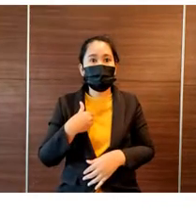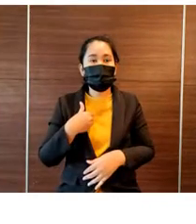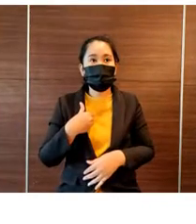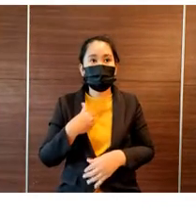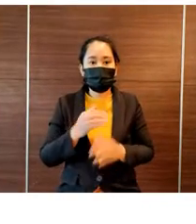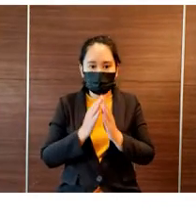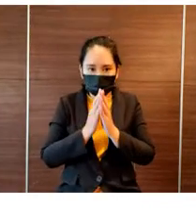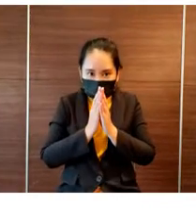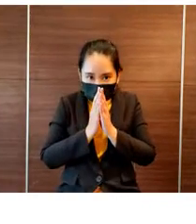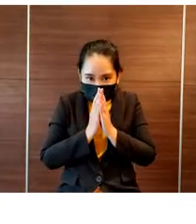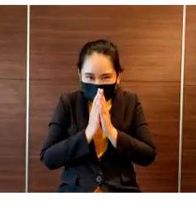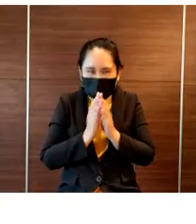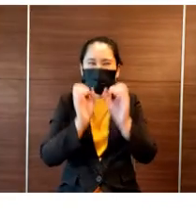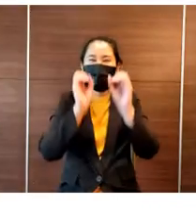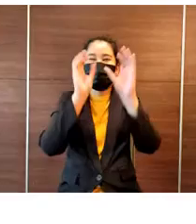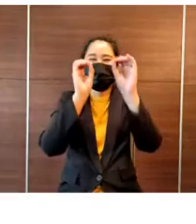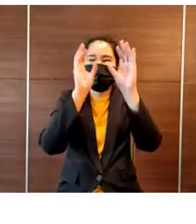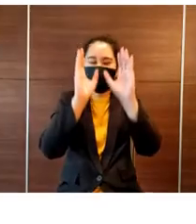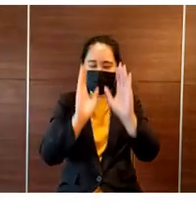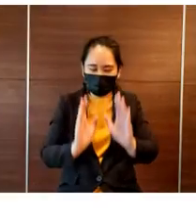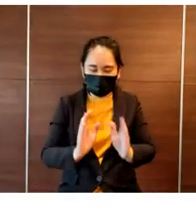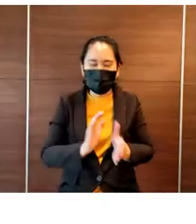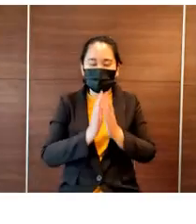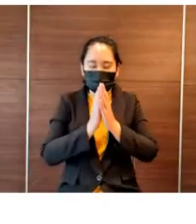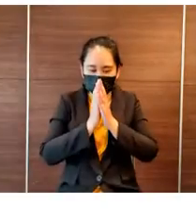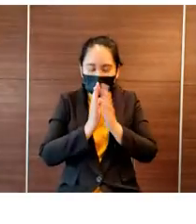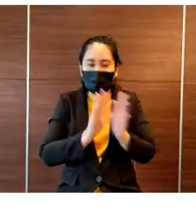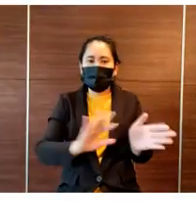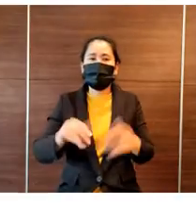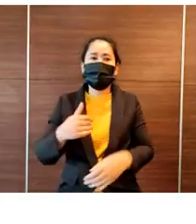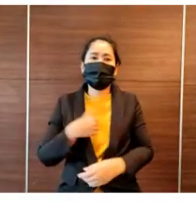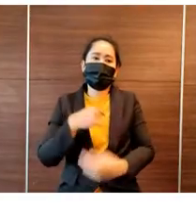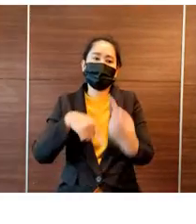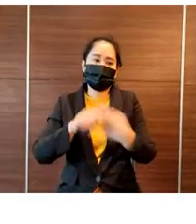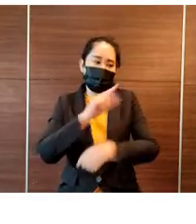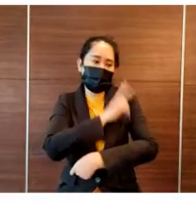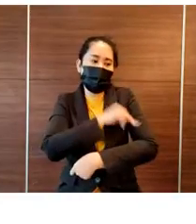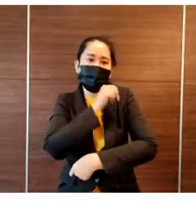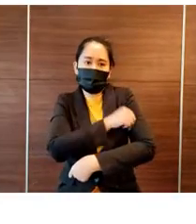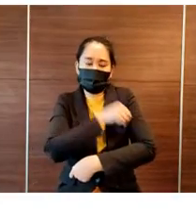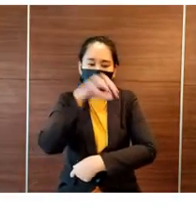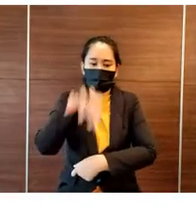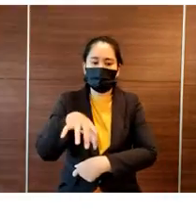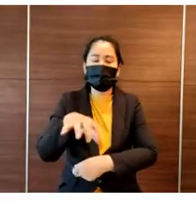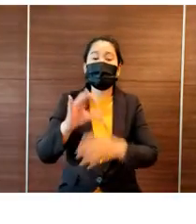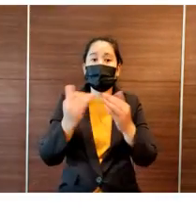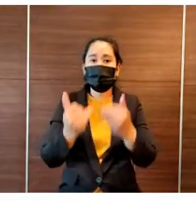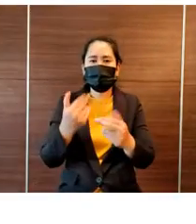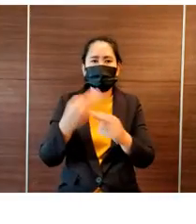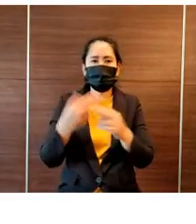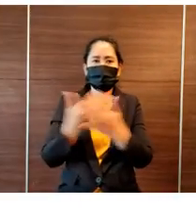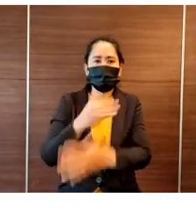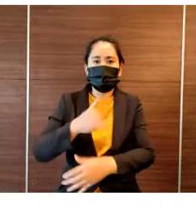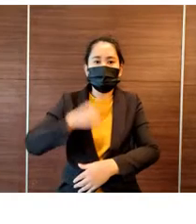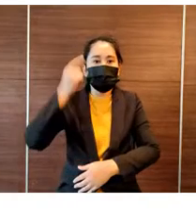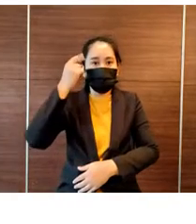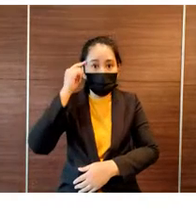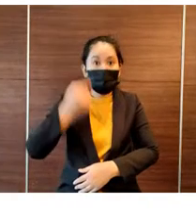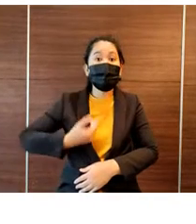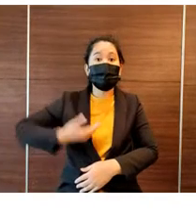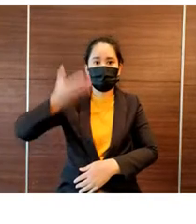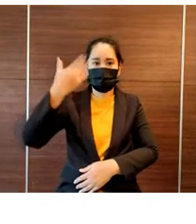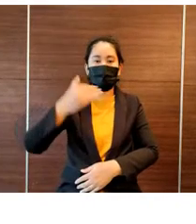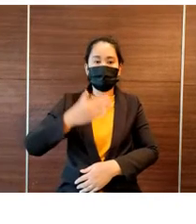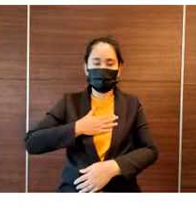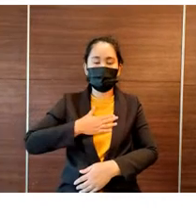อ๋อสวัสดีครับอาจารย์ครับไปหาธัญลักษณ์ตอนนี้อาจจะเปลี่ยนไปแล้วนะครับผมไม่แน่ใจแต่ว่าตอนนั้นที่ผม